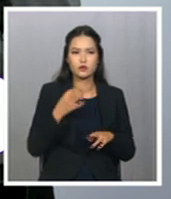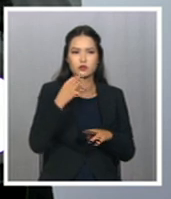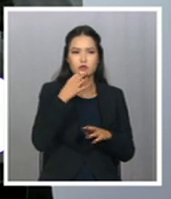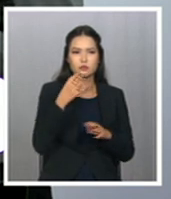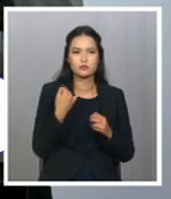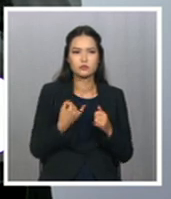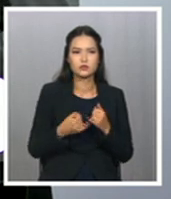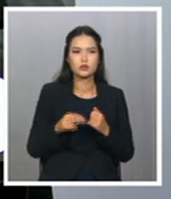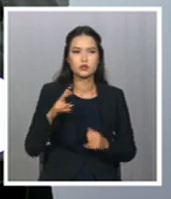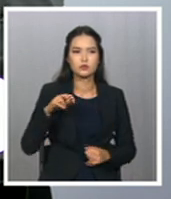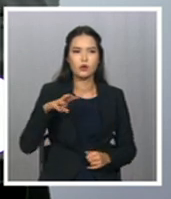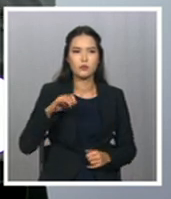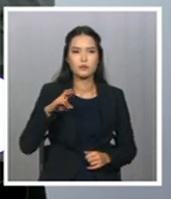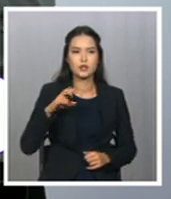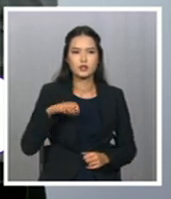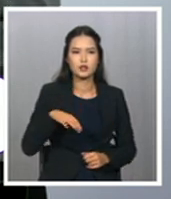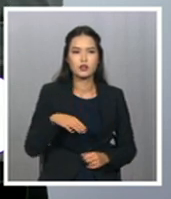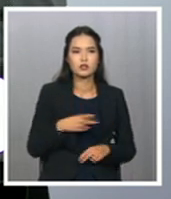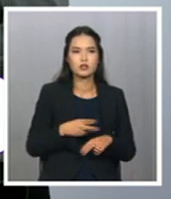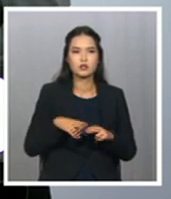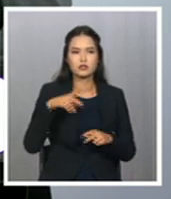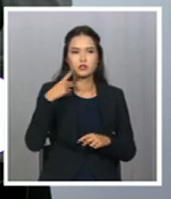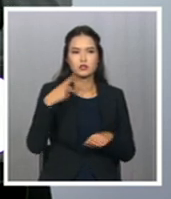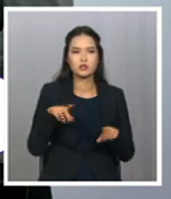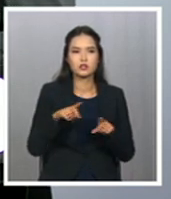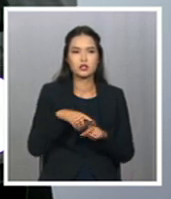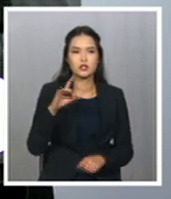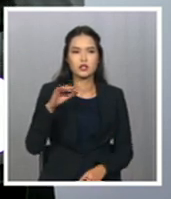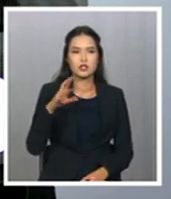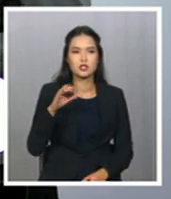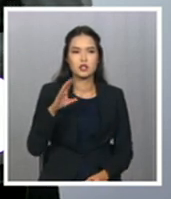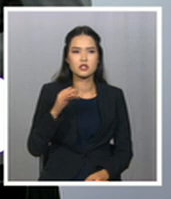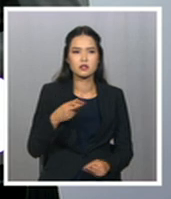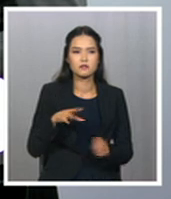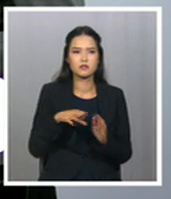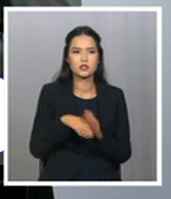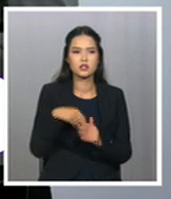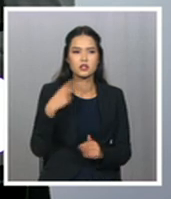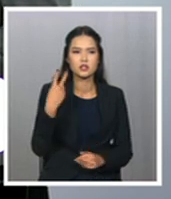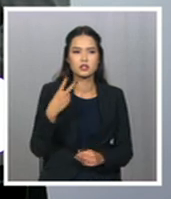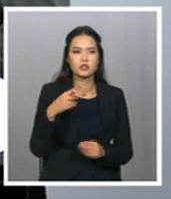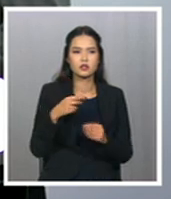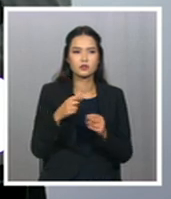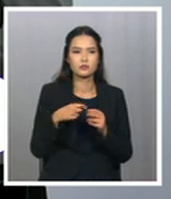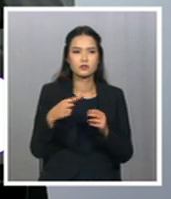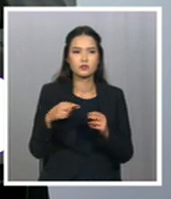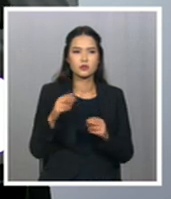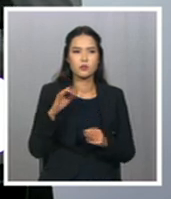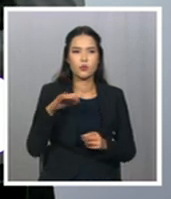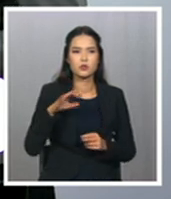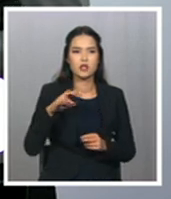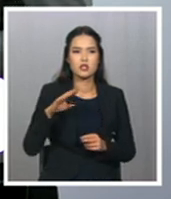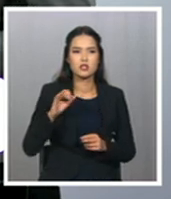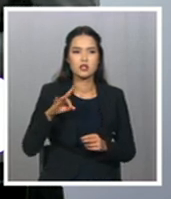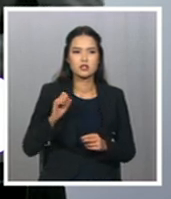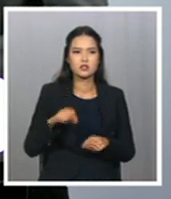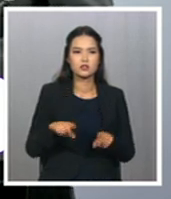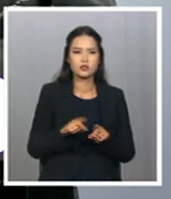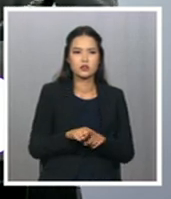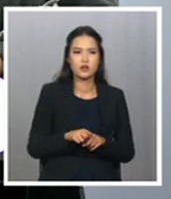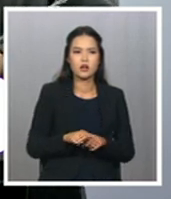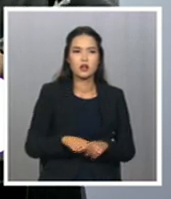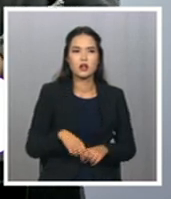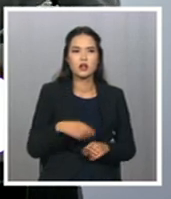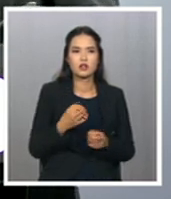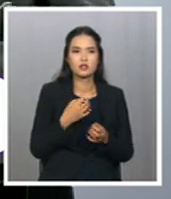сары доминантты және жасыл түсті рецессивті болып келетін екі бұршақты будандастырды. Нәтижесінде сары